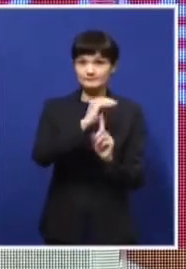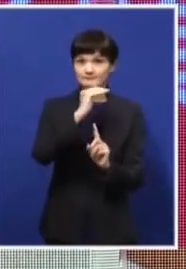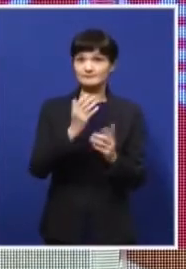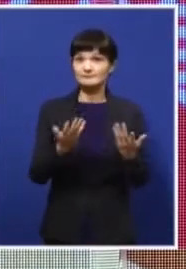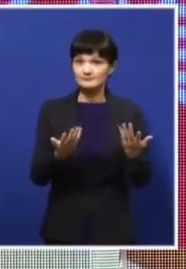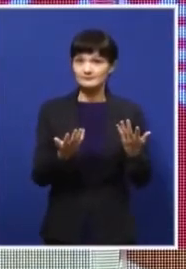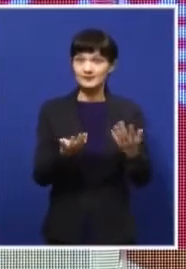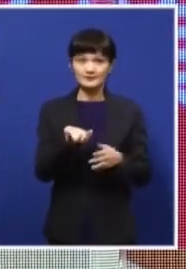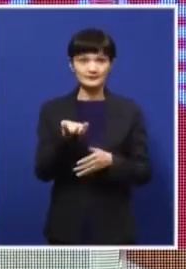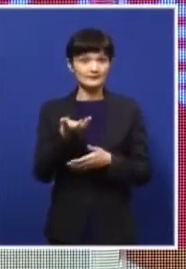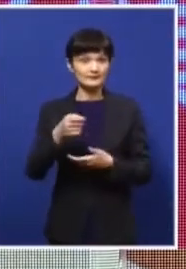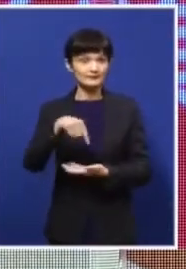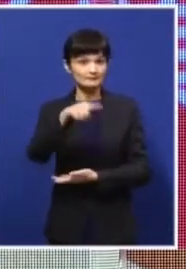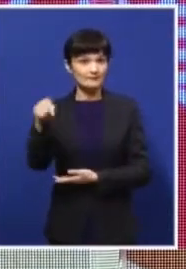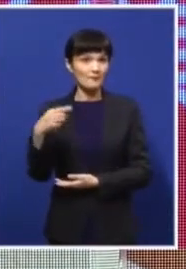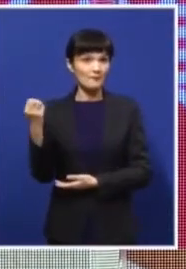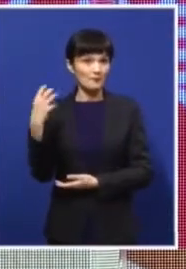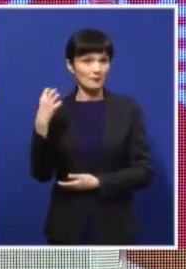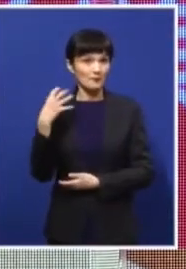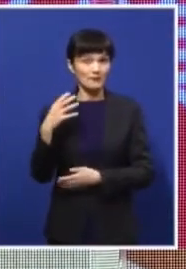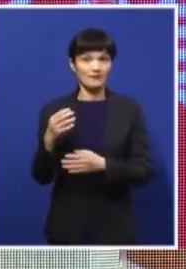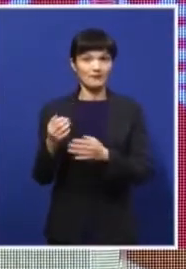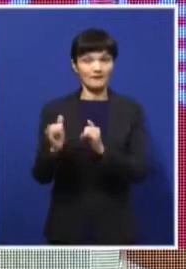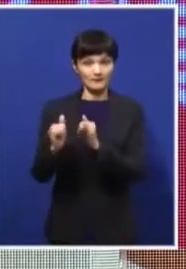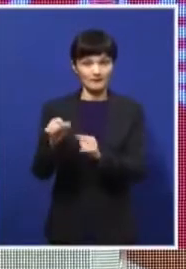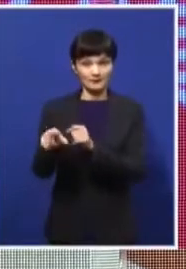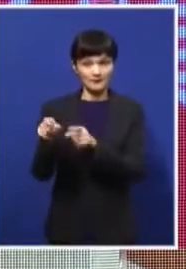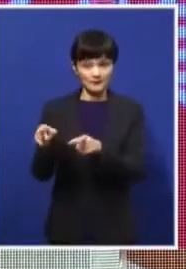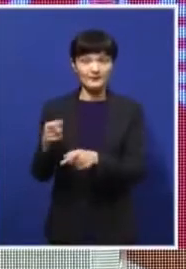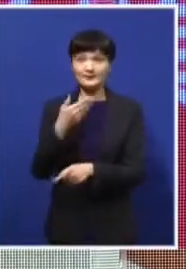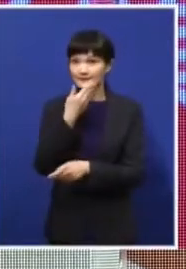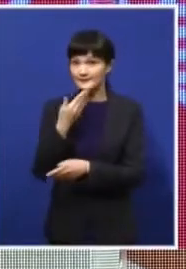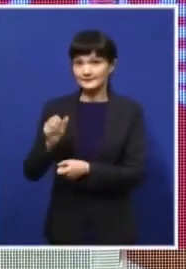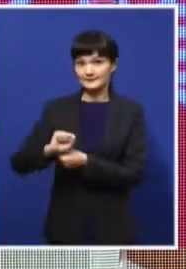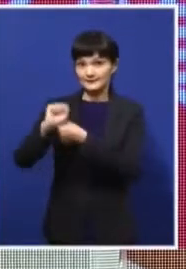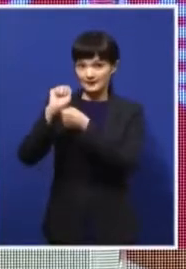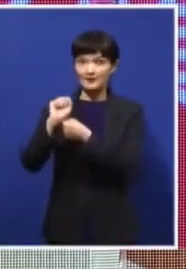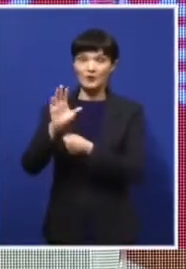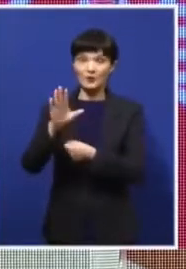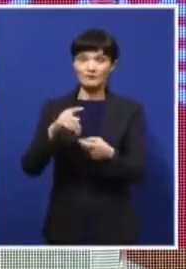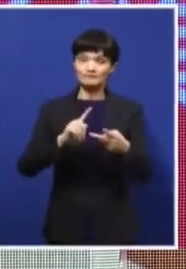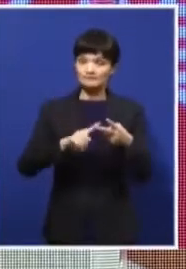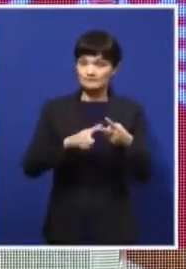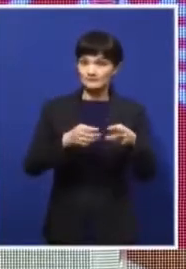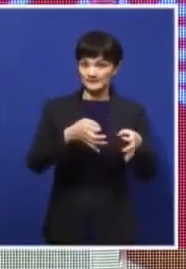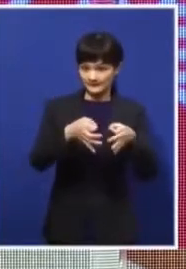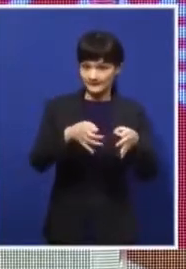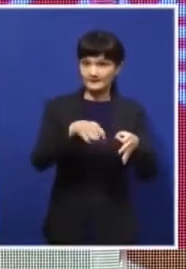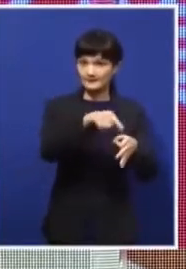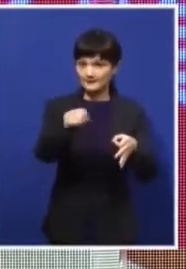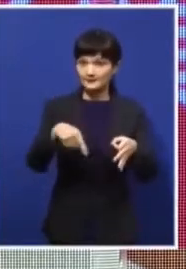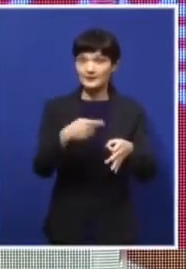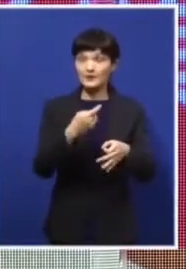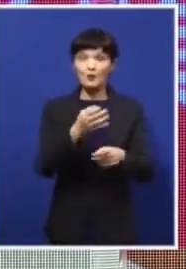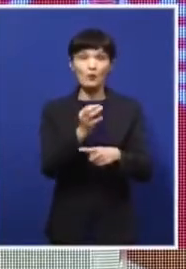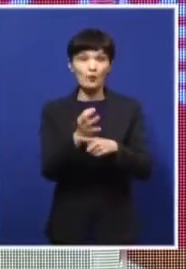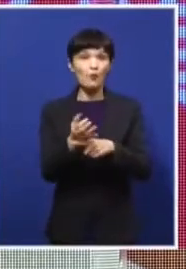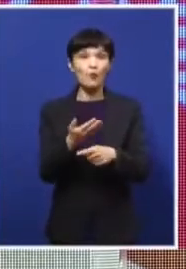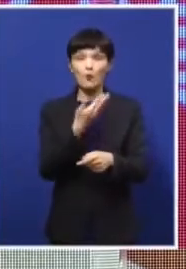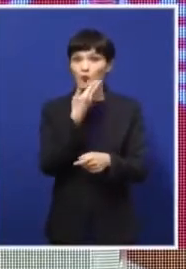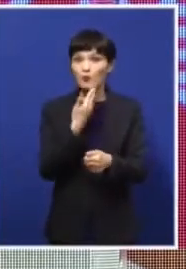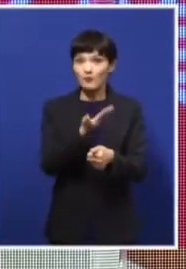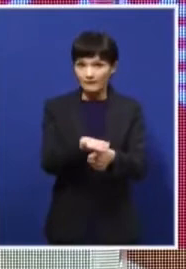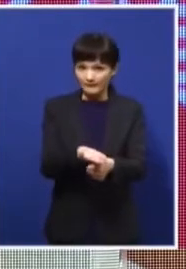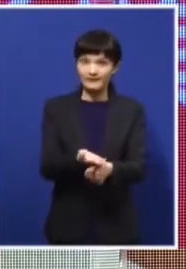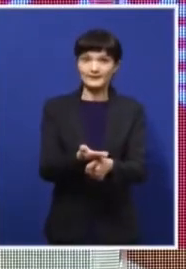有从这个使用端的加码，那我们也在努力从这个店家端来提供优惠，让店家设立更